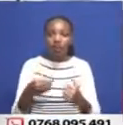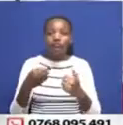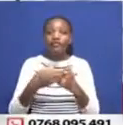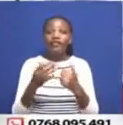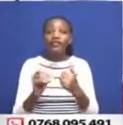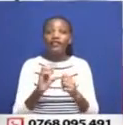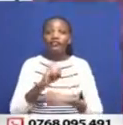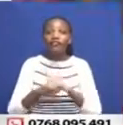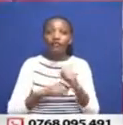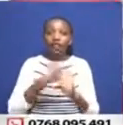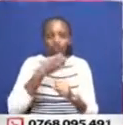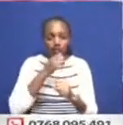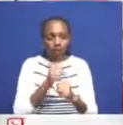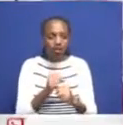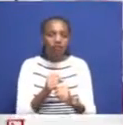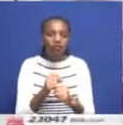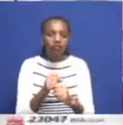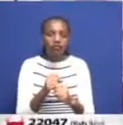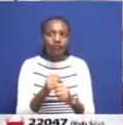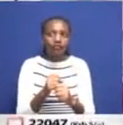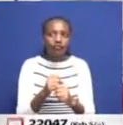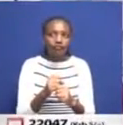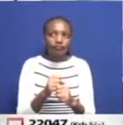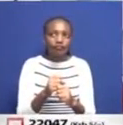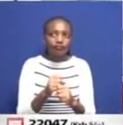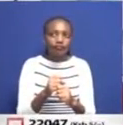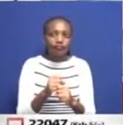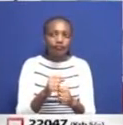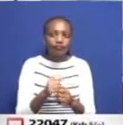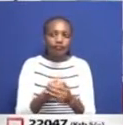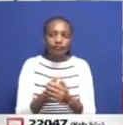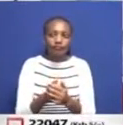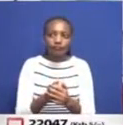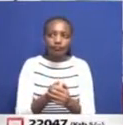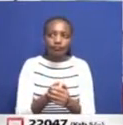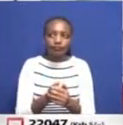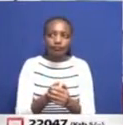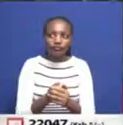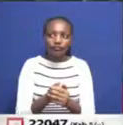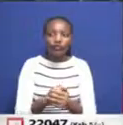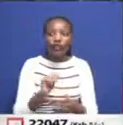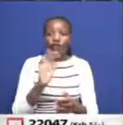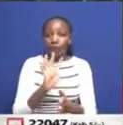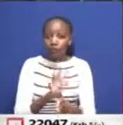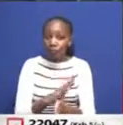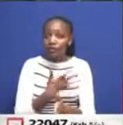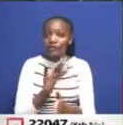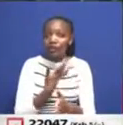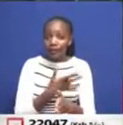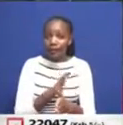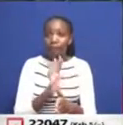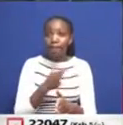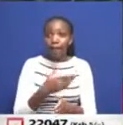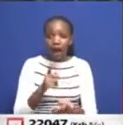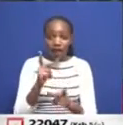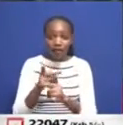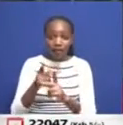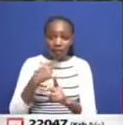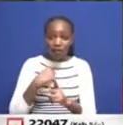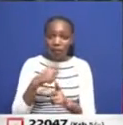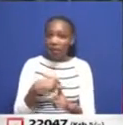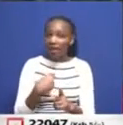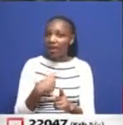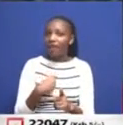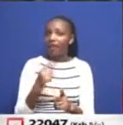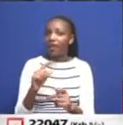kujitosa katika tasnia ya muziki, kwani kinamlisha hadi leo. Muziki umeniweka mahali pazuri